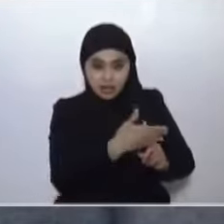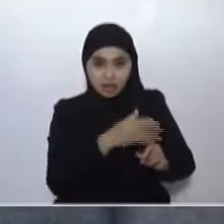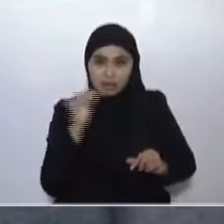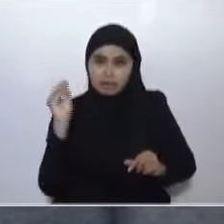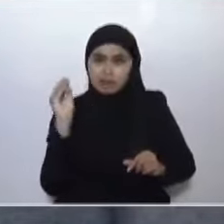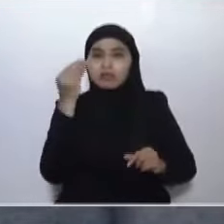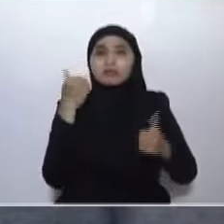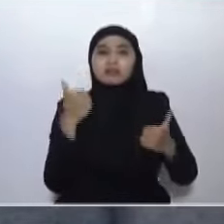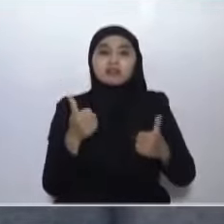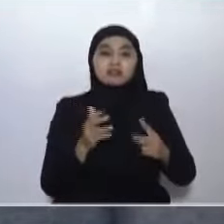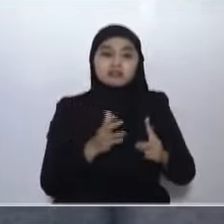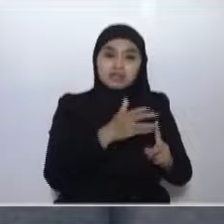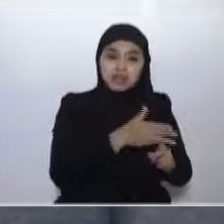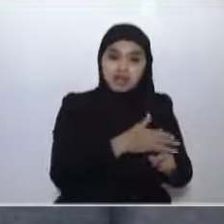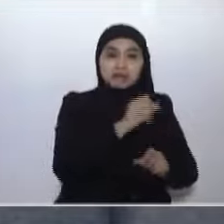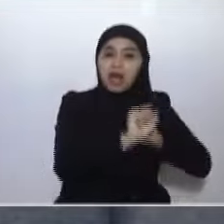mampuakoni